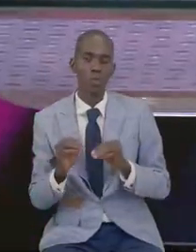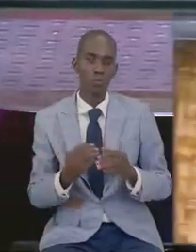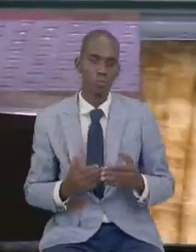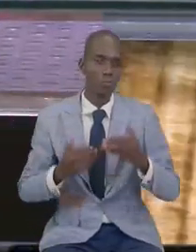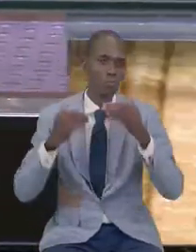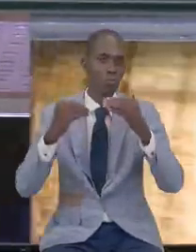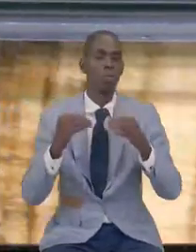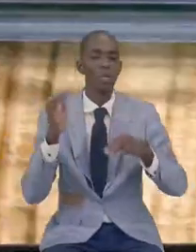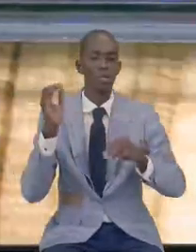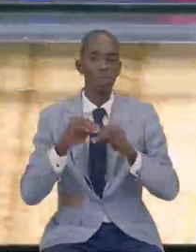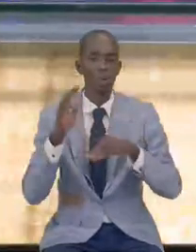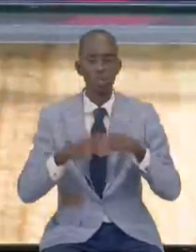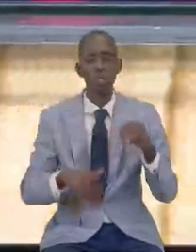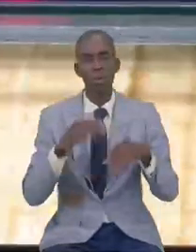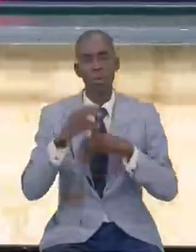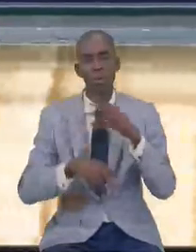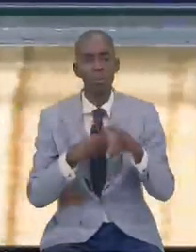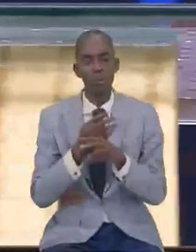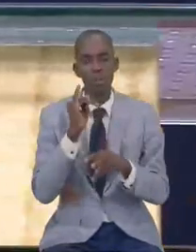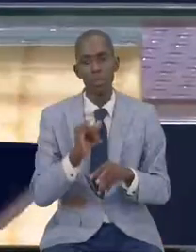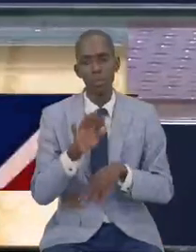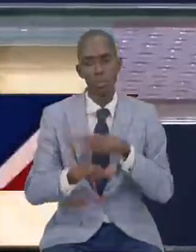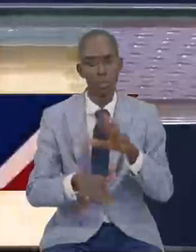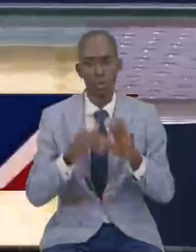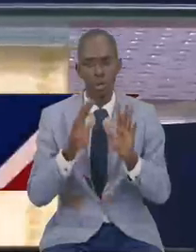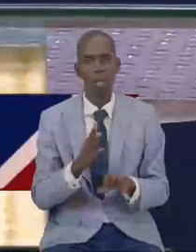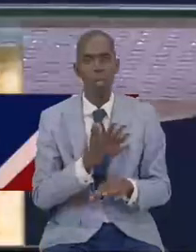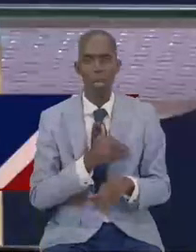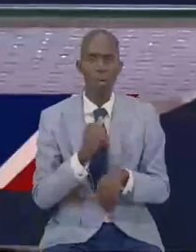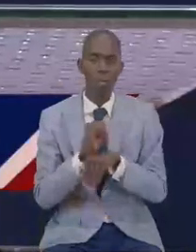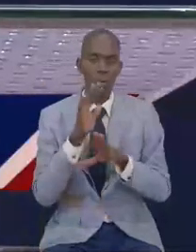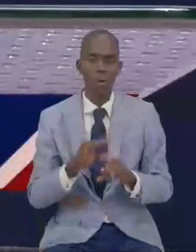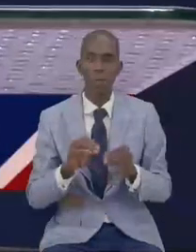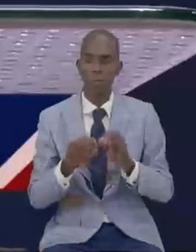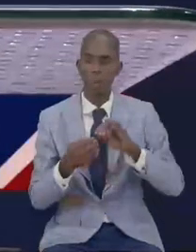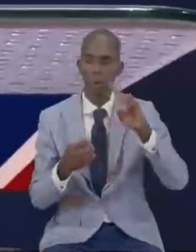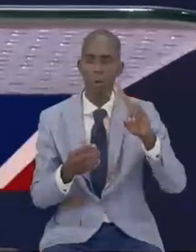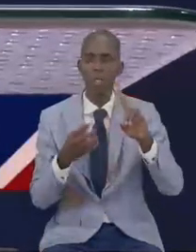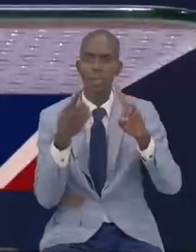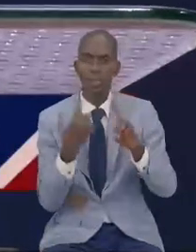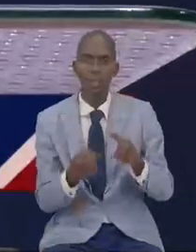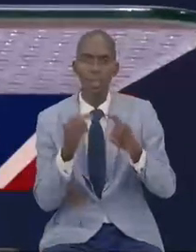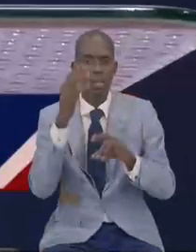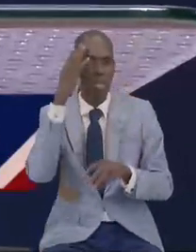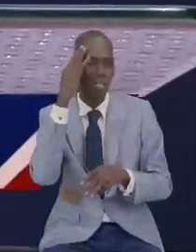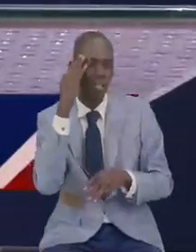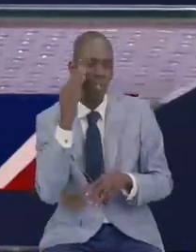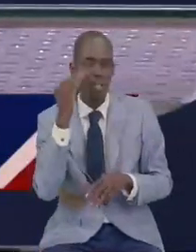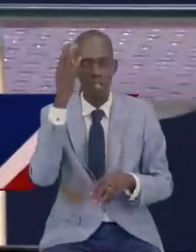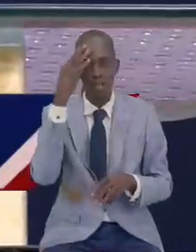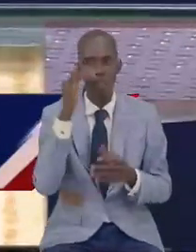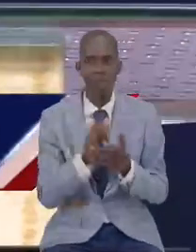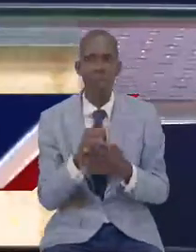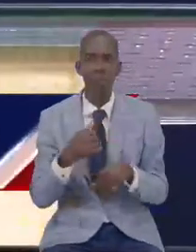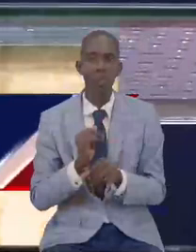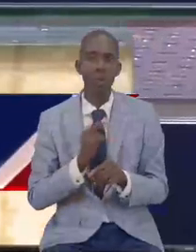ouvriers de ce monde. Numéro 1, c'est la connaissance expérientielle qui nous rend meilleurs que les sages